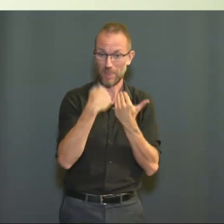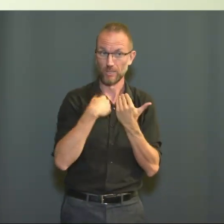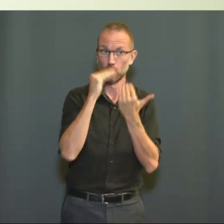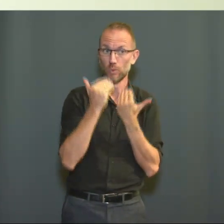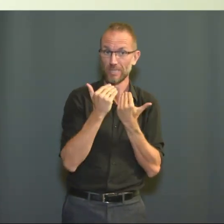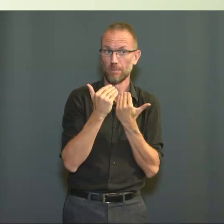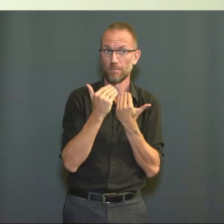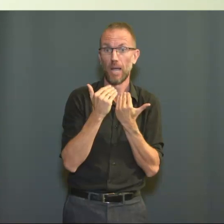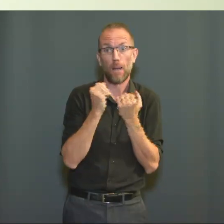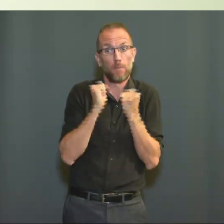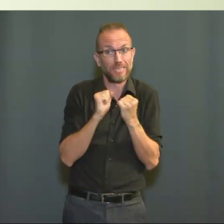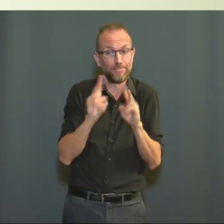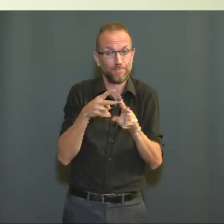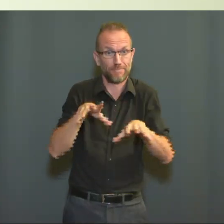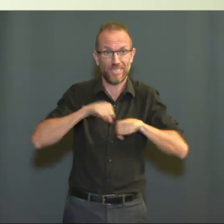vers quelqu'un d'autre.